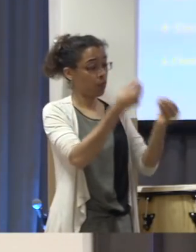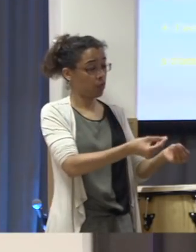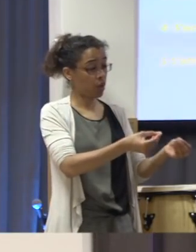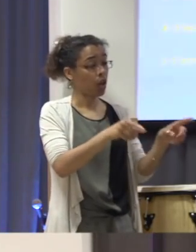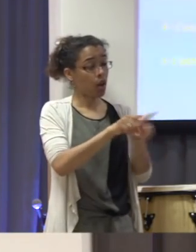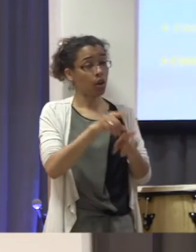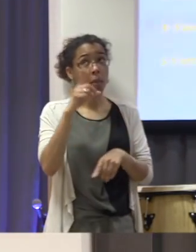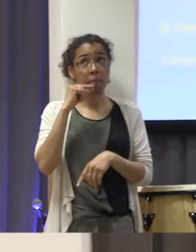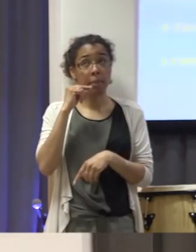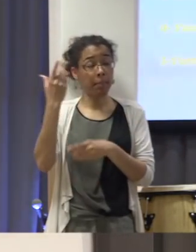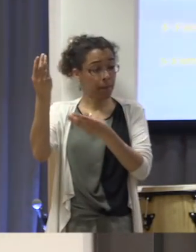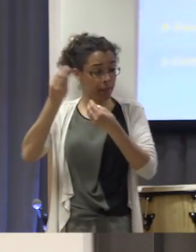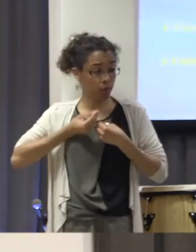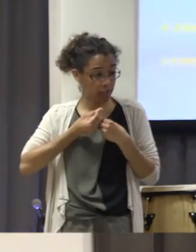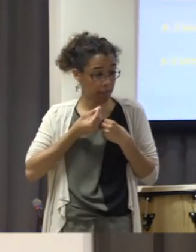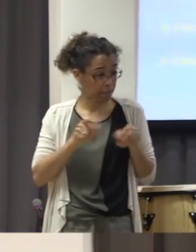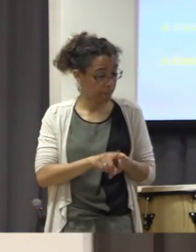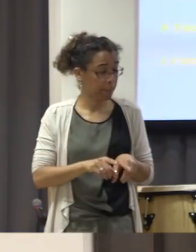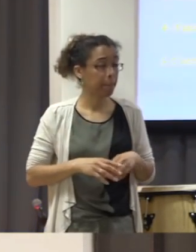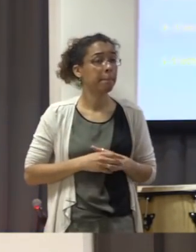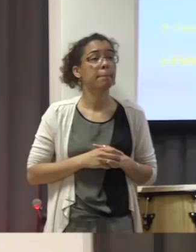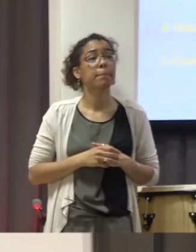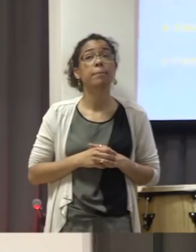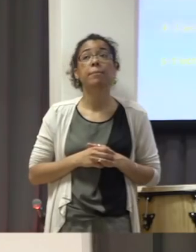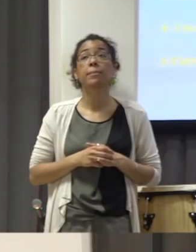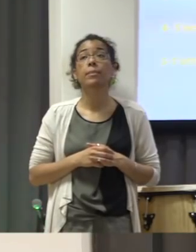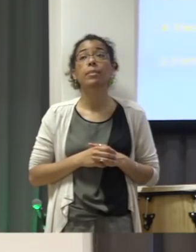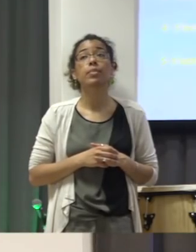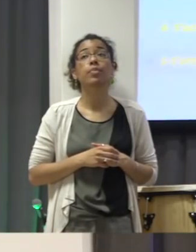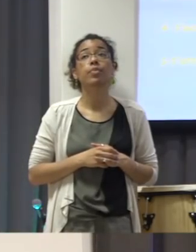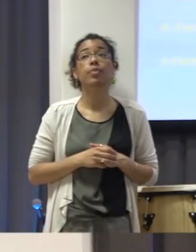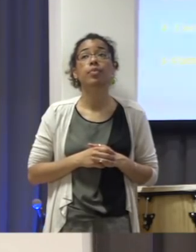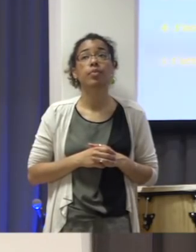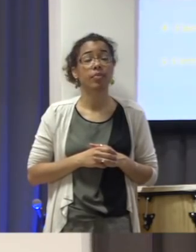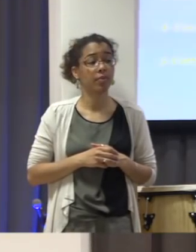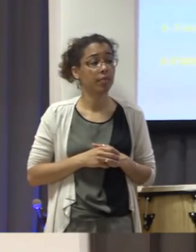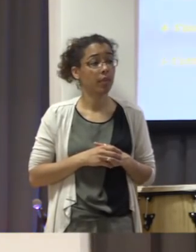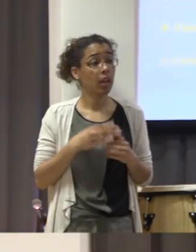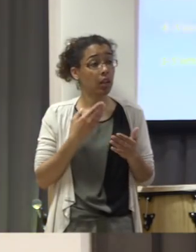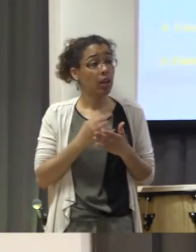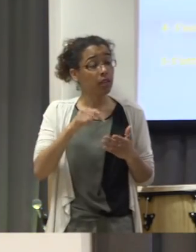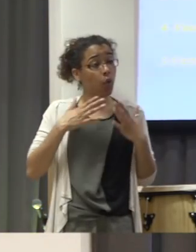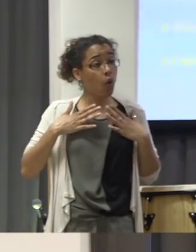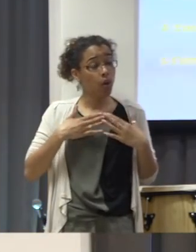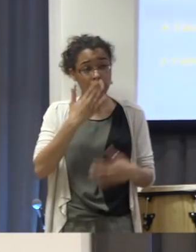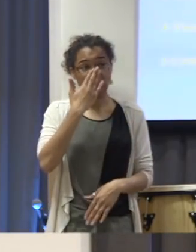mon Père en a disposé en ma faveur. Il faut aussi adapter la bonne